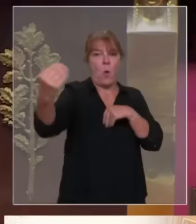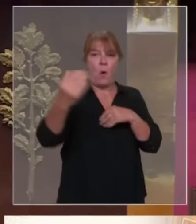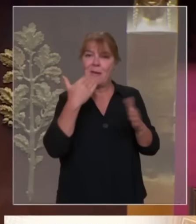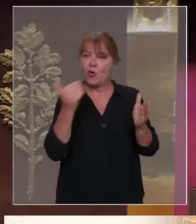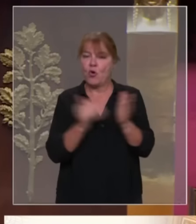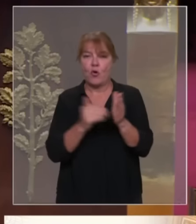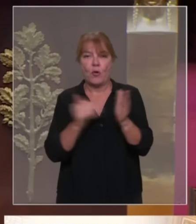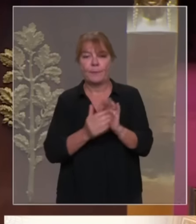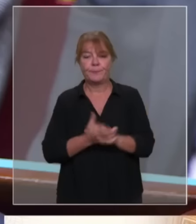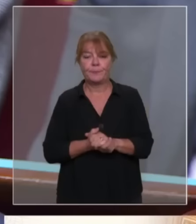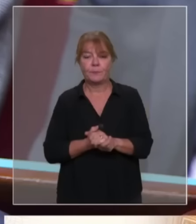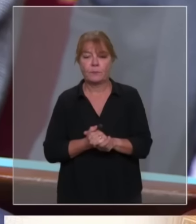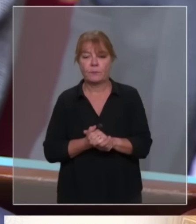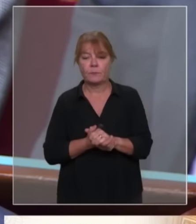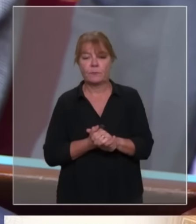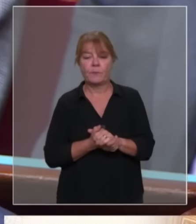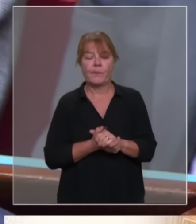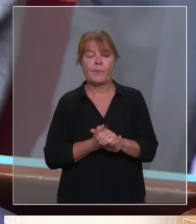publique.